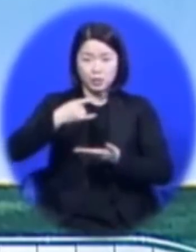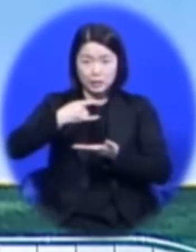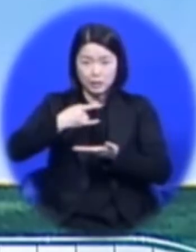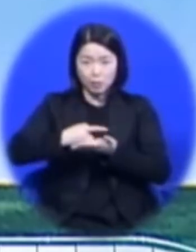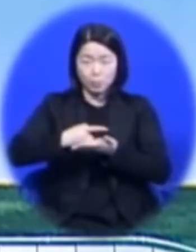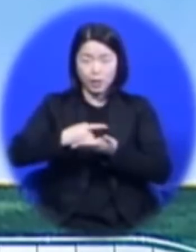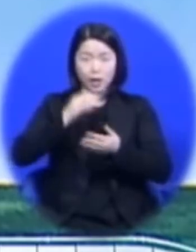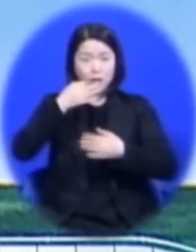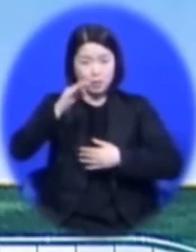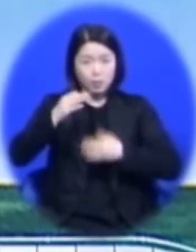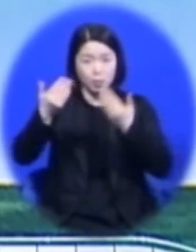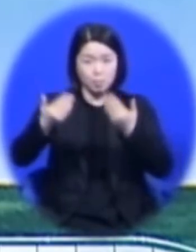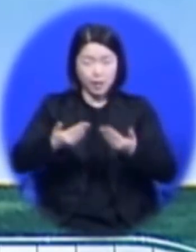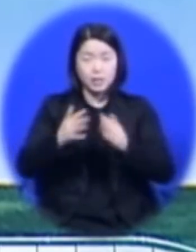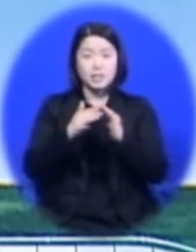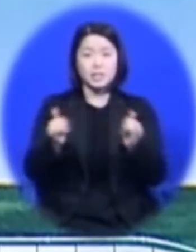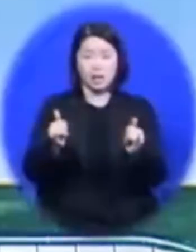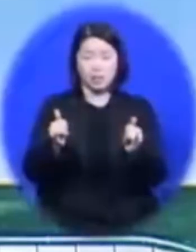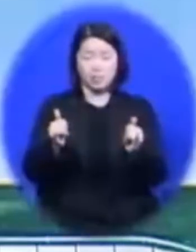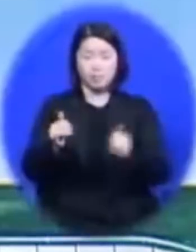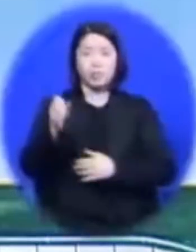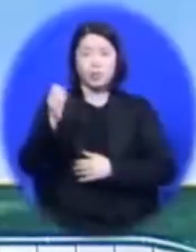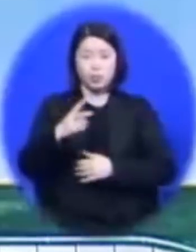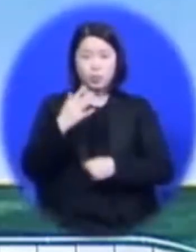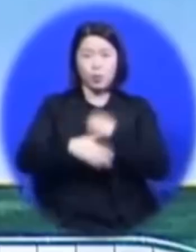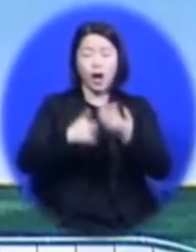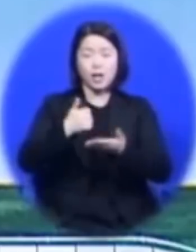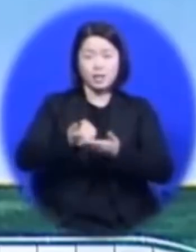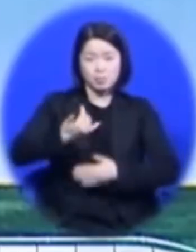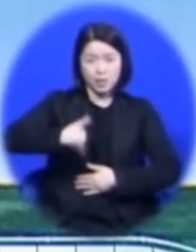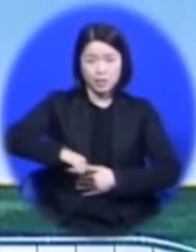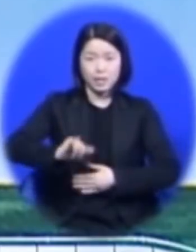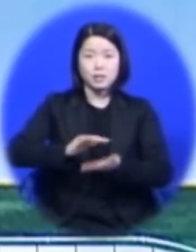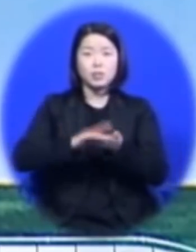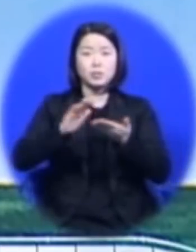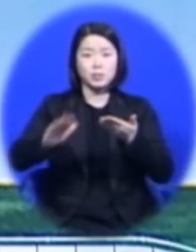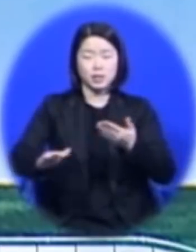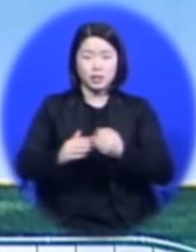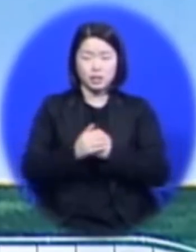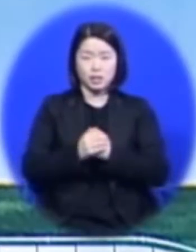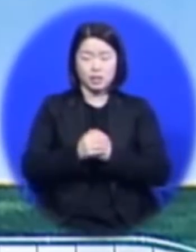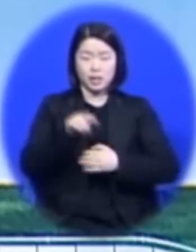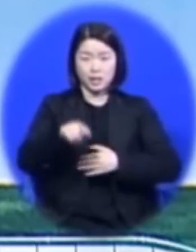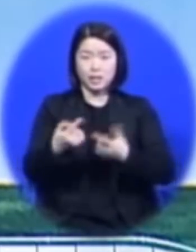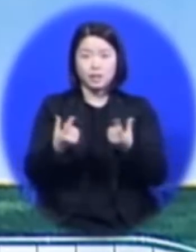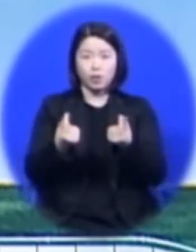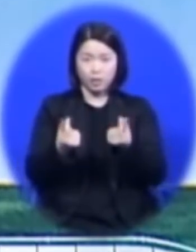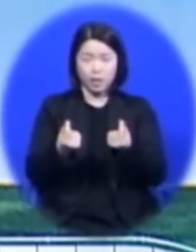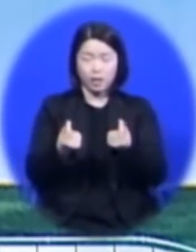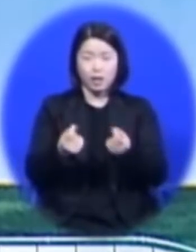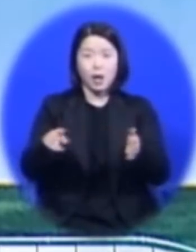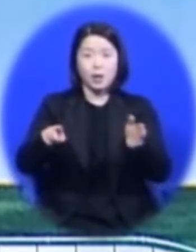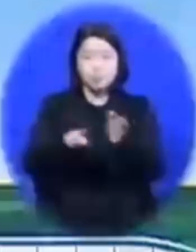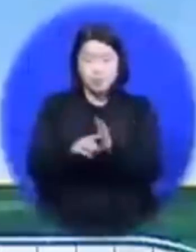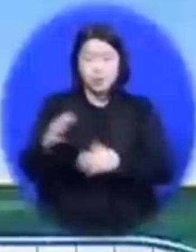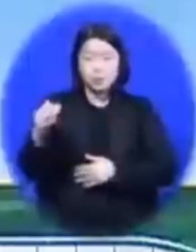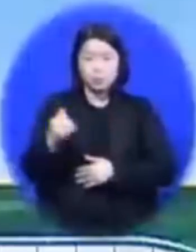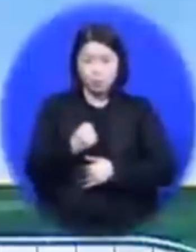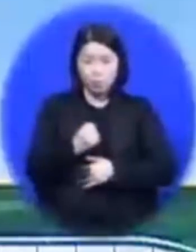받는 사람이 로 그리고 하나님의 자녀입니다 이렇게 믿음으로